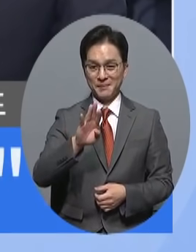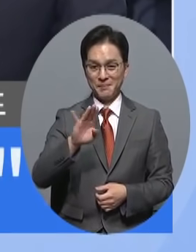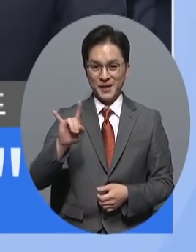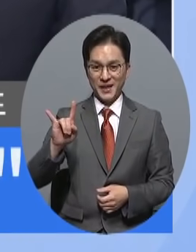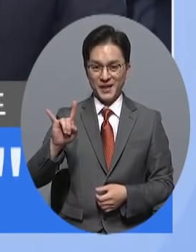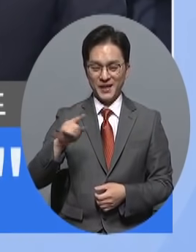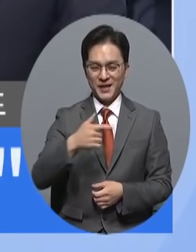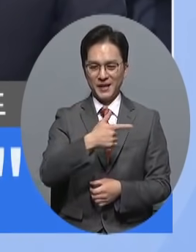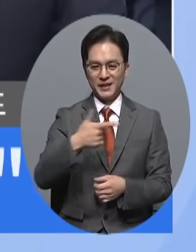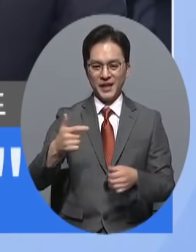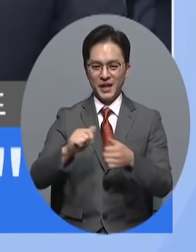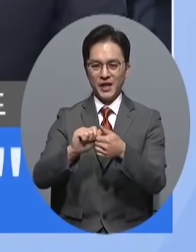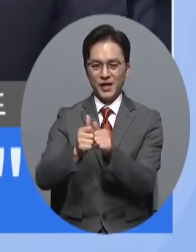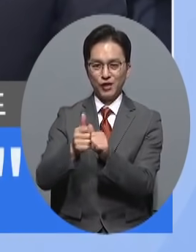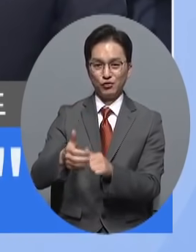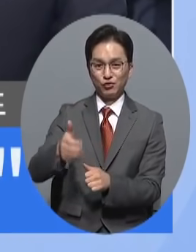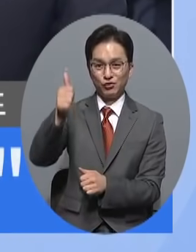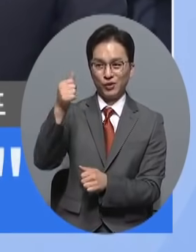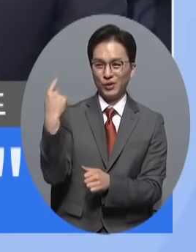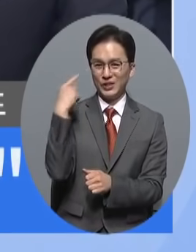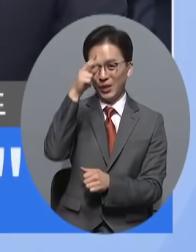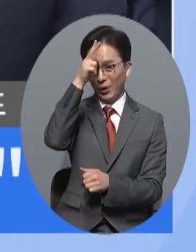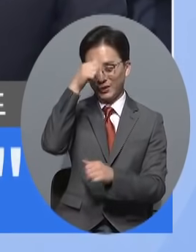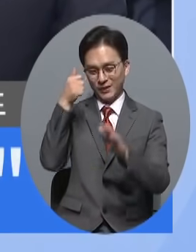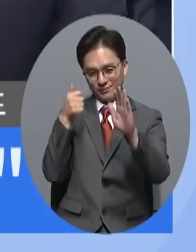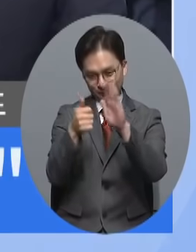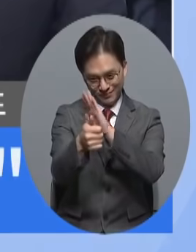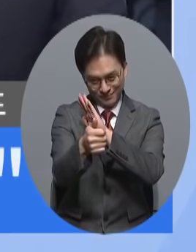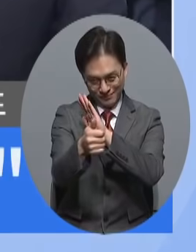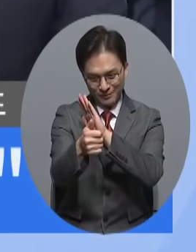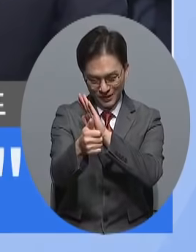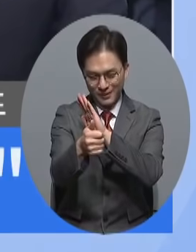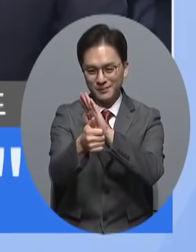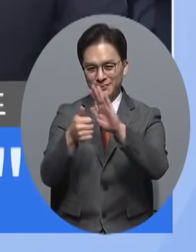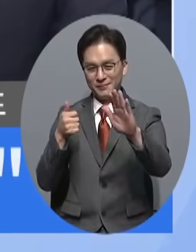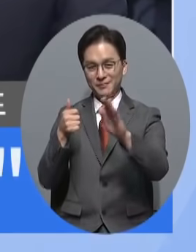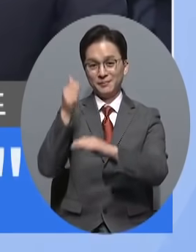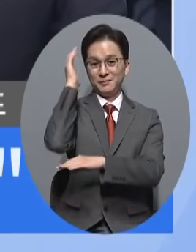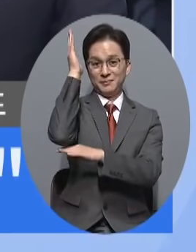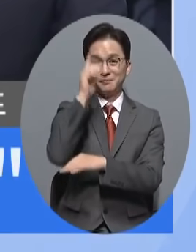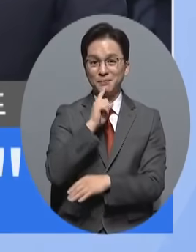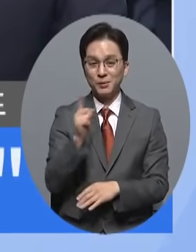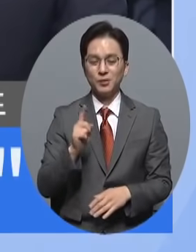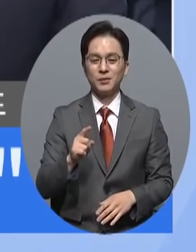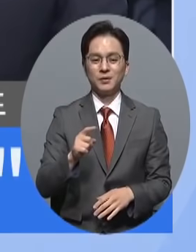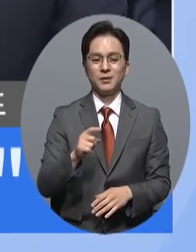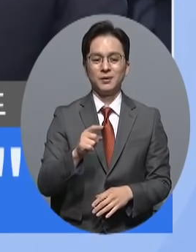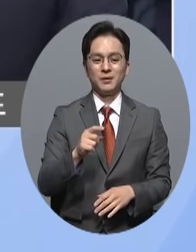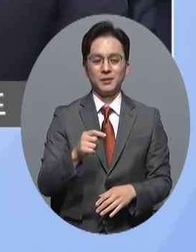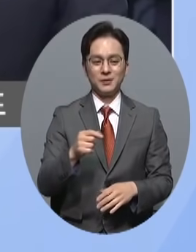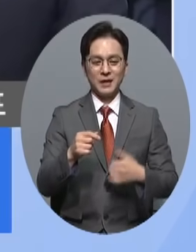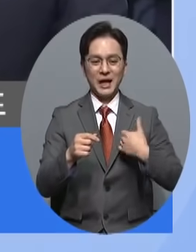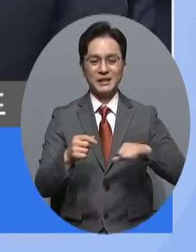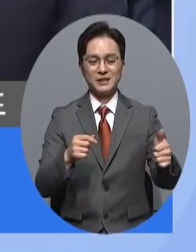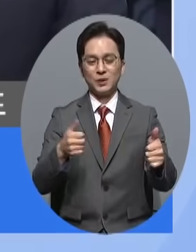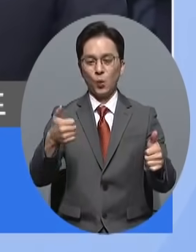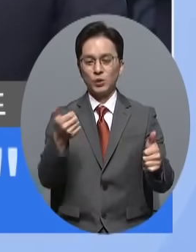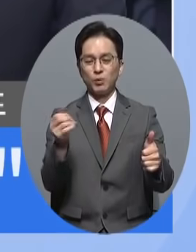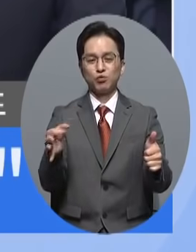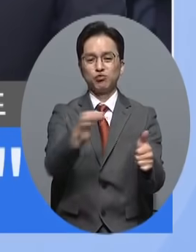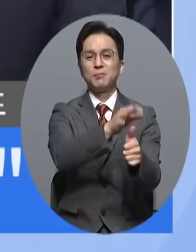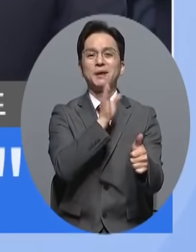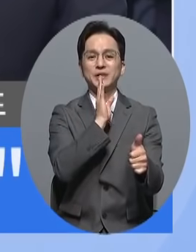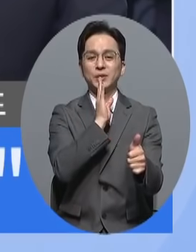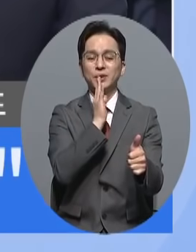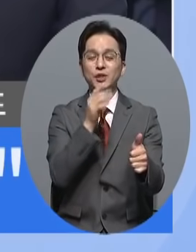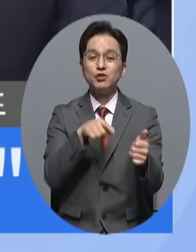해당한다고 했습니다. 근데 산재는 사실상 세금을 산재 보상금은 또 세금을 안 내거든요. 근데 건보공단은 신청도 안 했더라고요. 신청도 안 했고